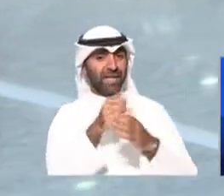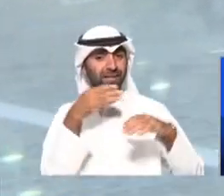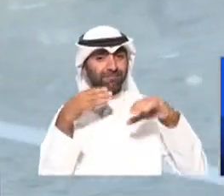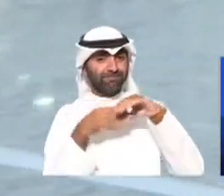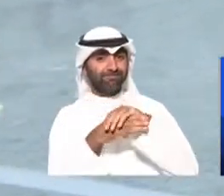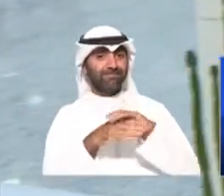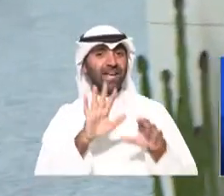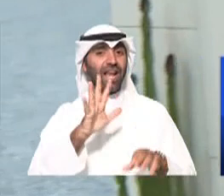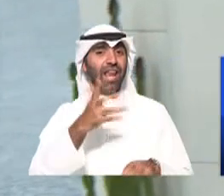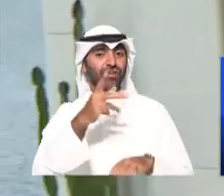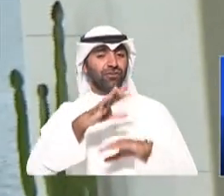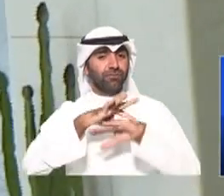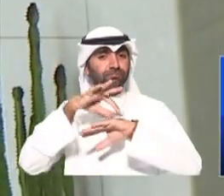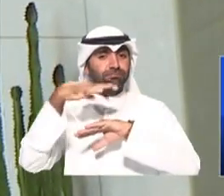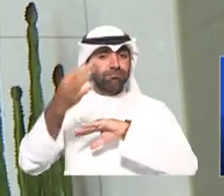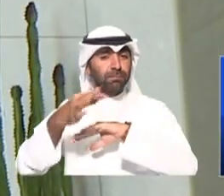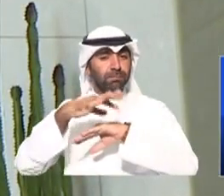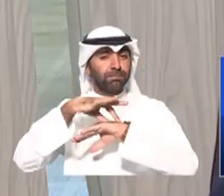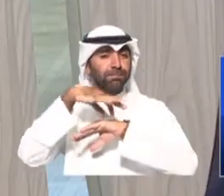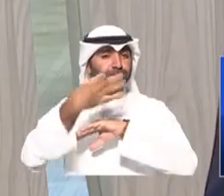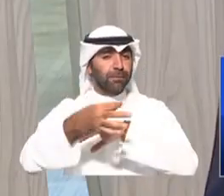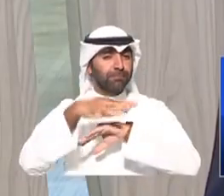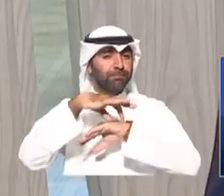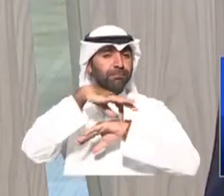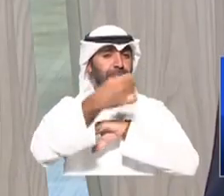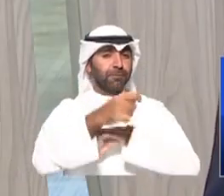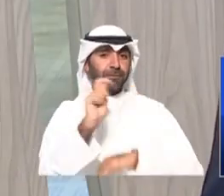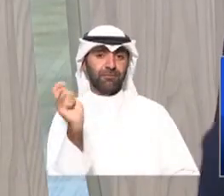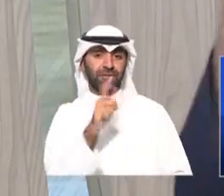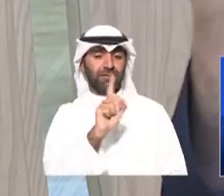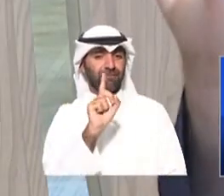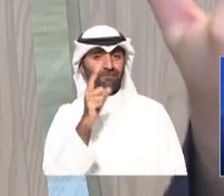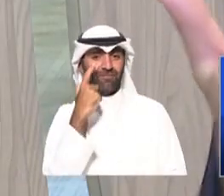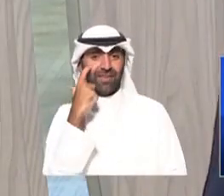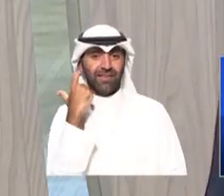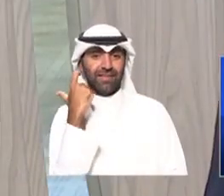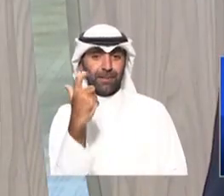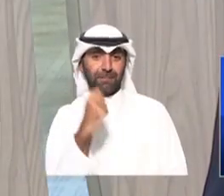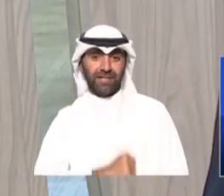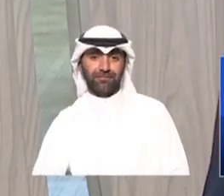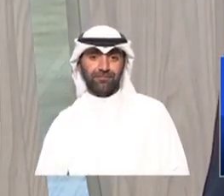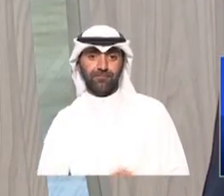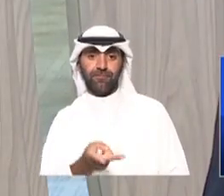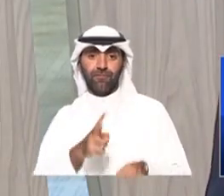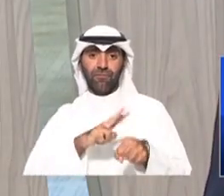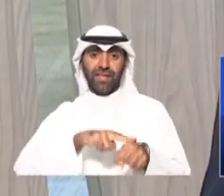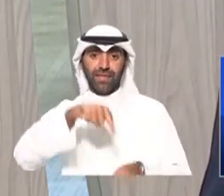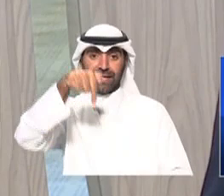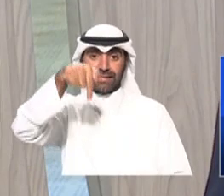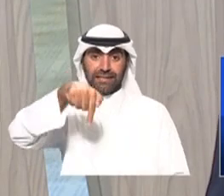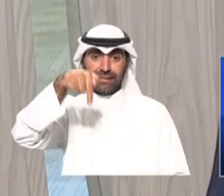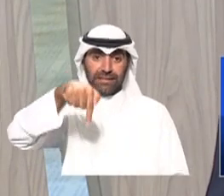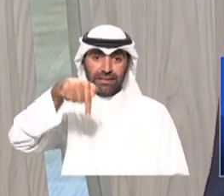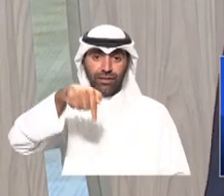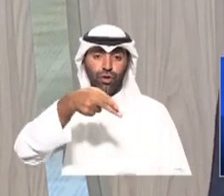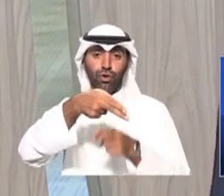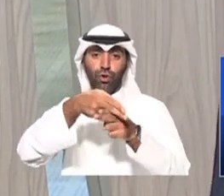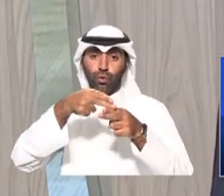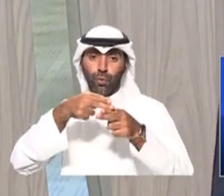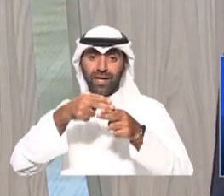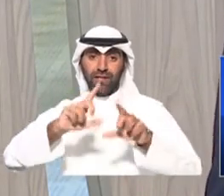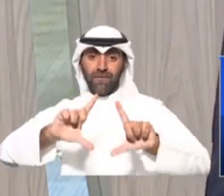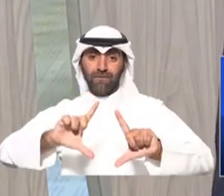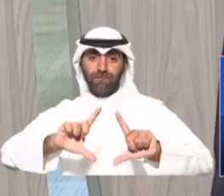يعطي المناعة الكاملة. في ظل الانتشار الوبائي الموجود في البلد وعدد الحالات اللي نسمع